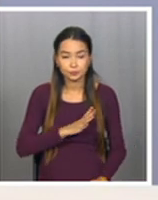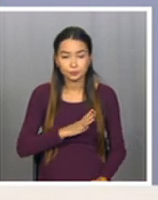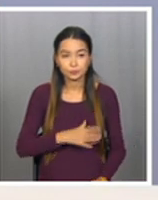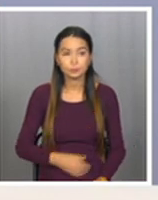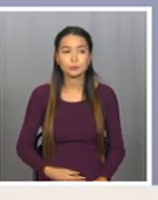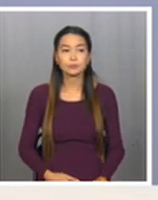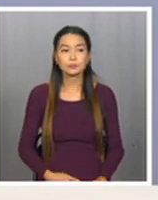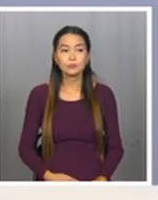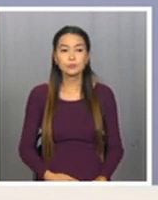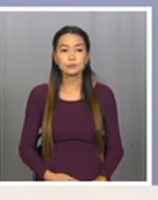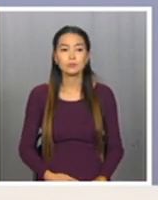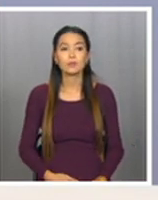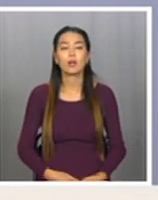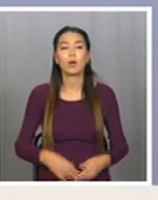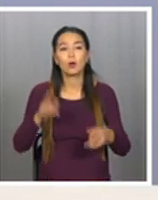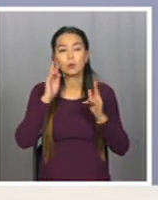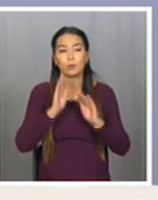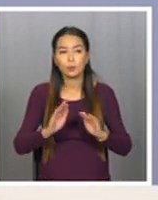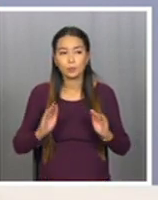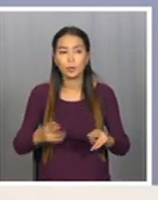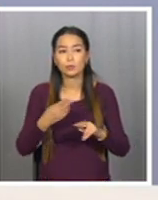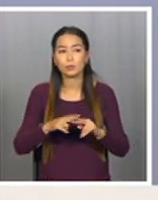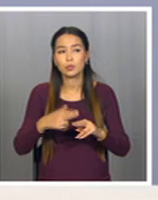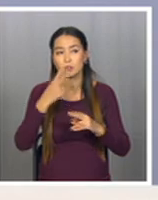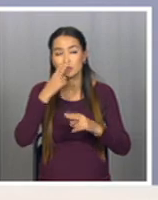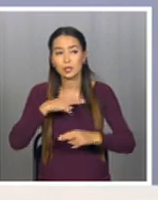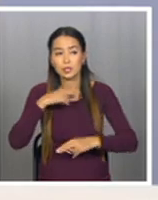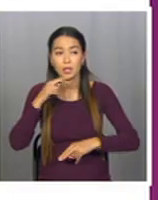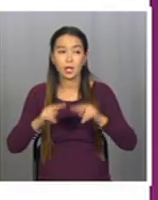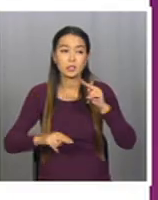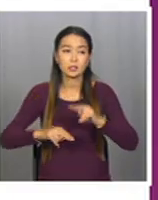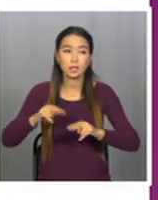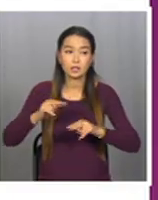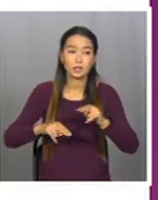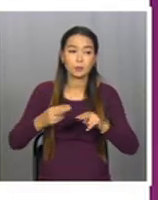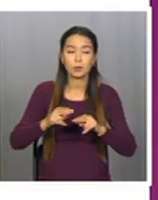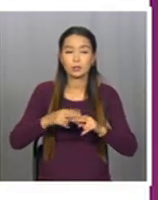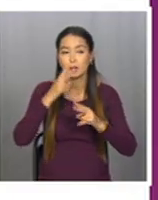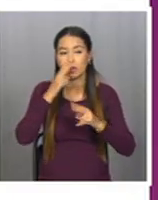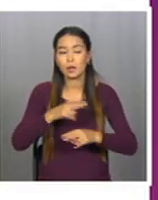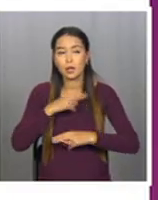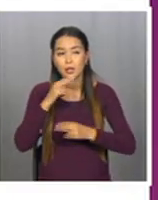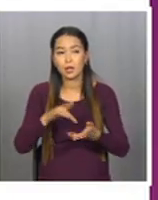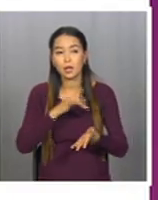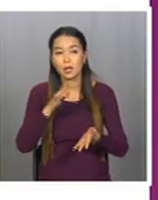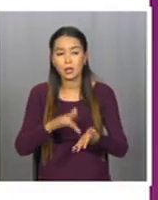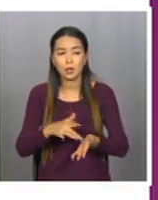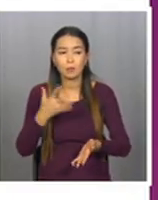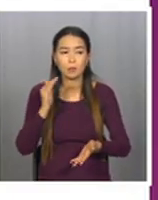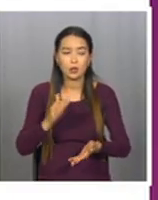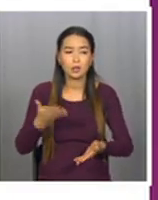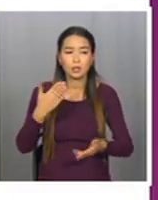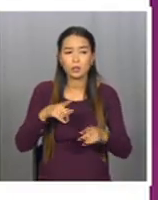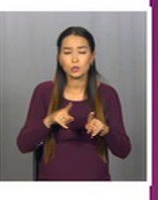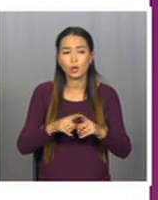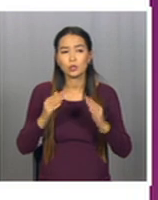Оқушылар, сонымен қатар, мына құрылыстарға көз жүгіртетін болсақ, қалаларда биік мұнаралар, тұрғын